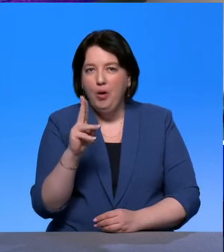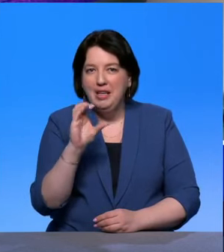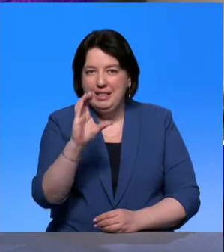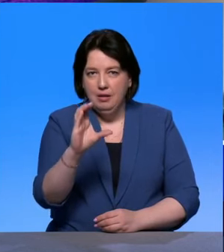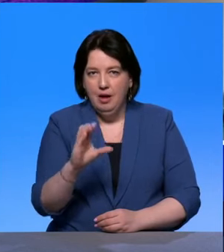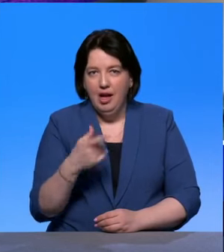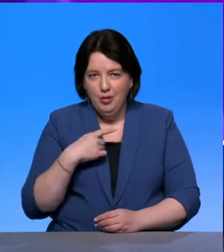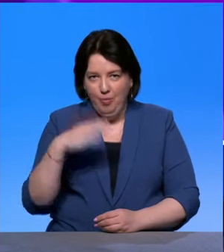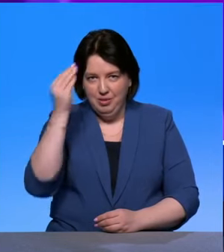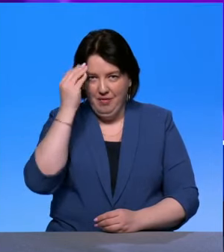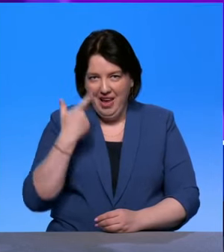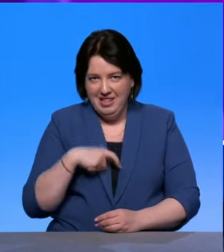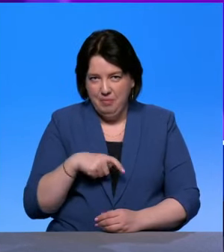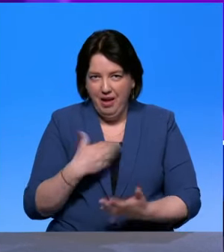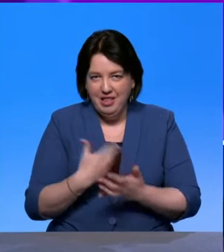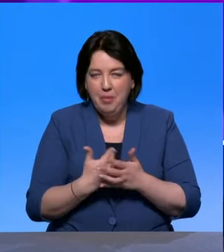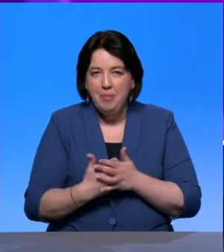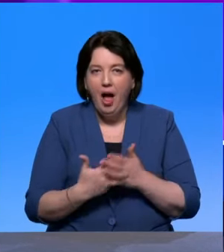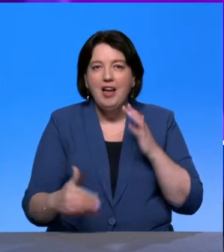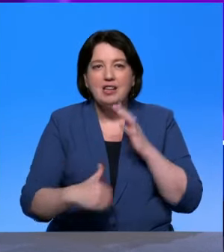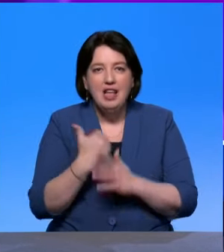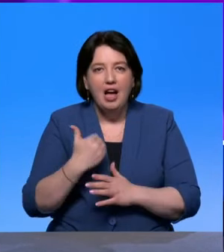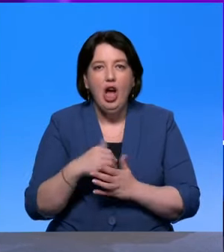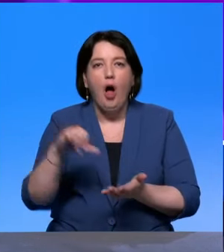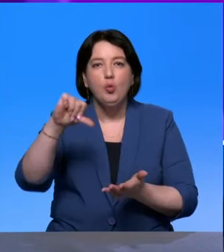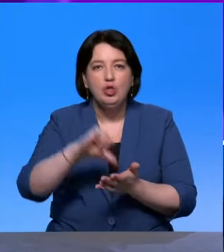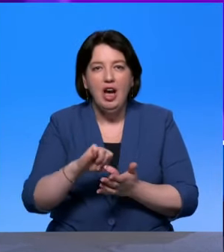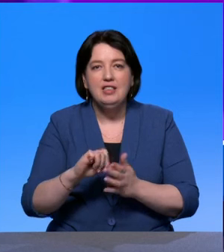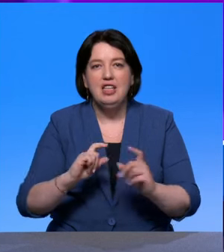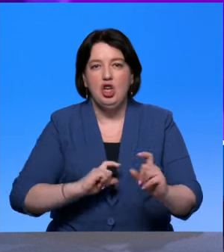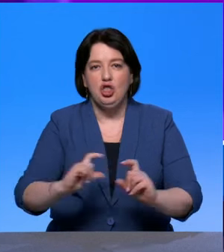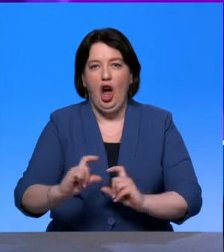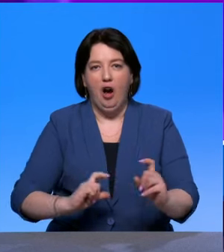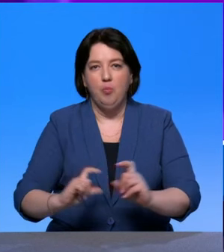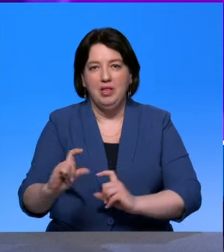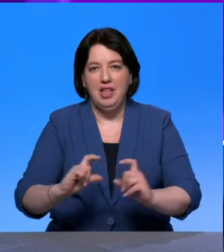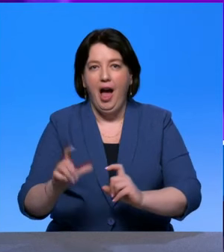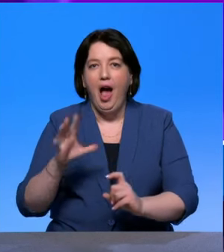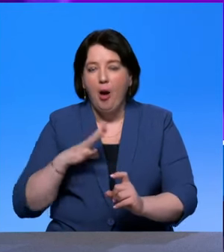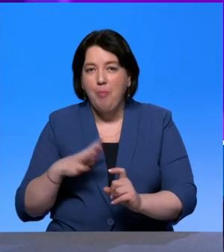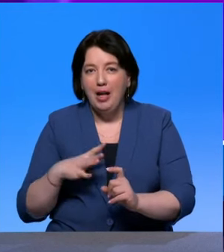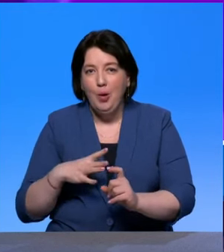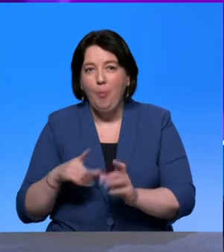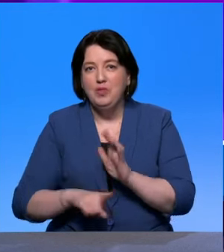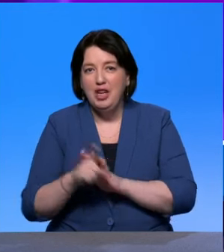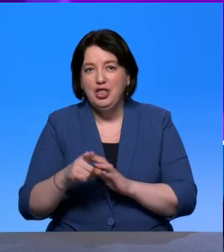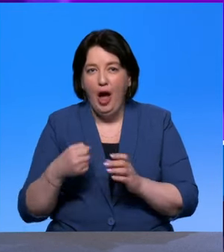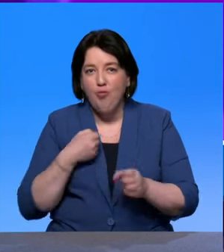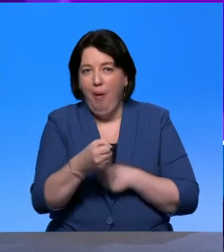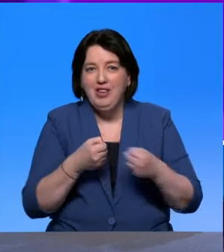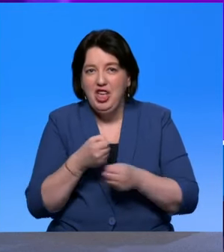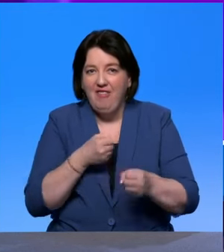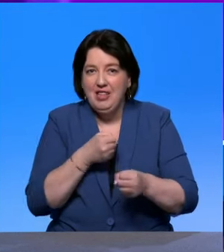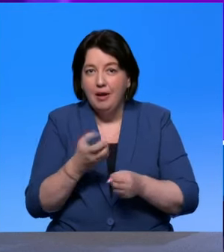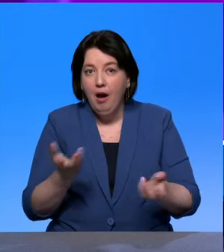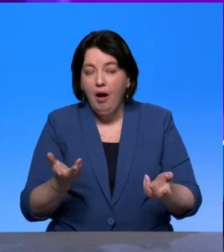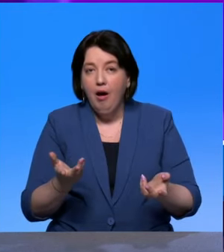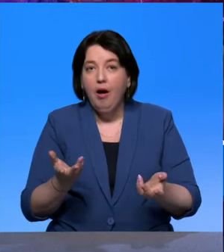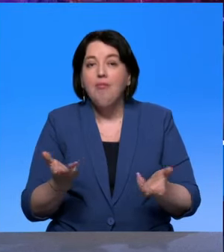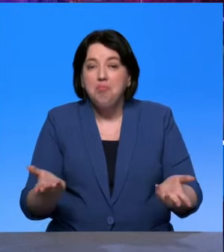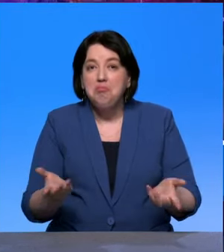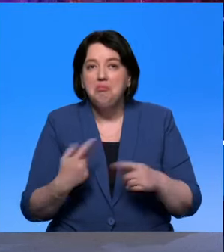сначала ребята играют в шахматы, а потом выходят на ринг и начинают боксировать. Ну, разные, совершенно не связанные. Микс,